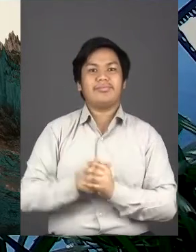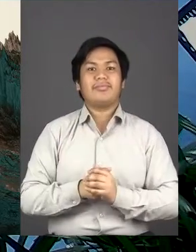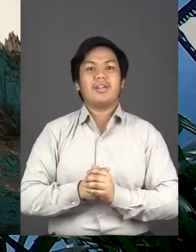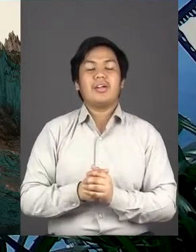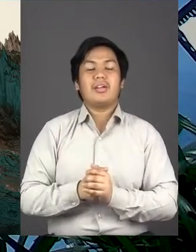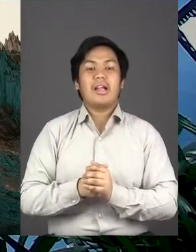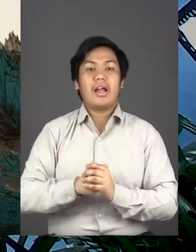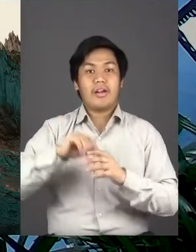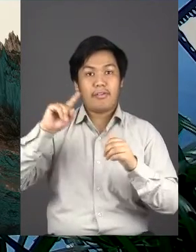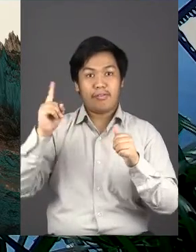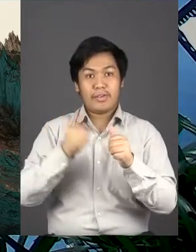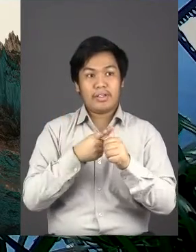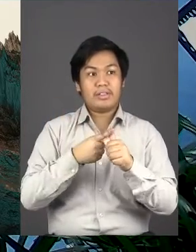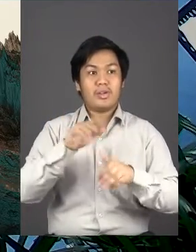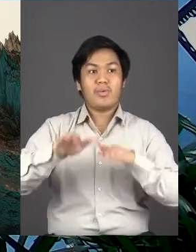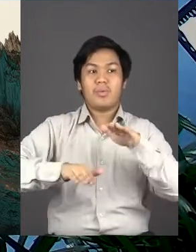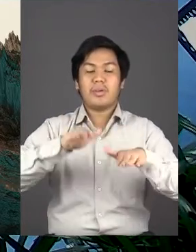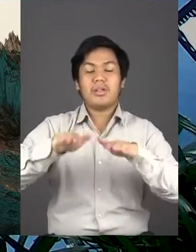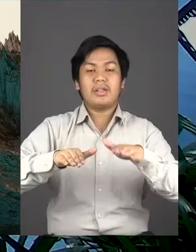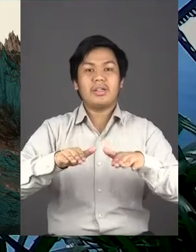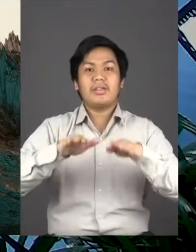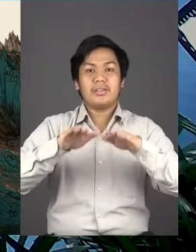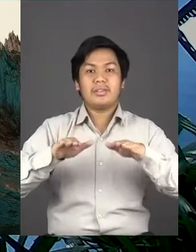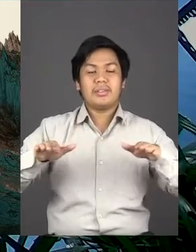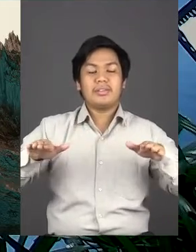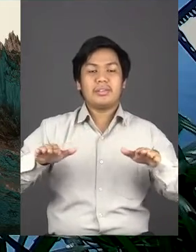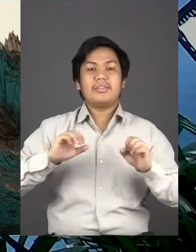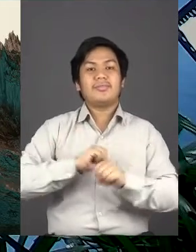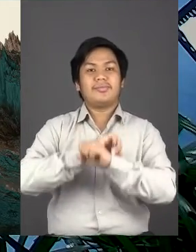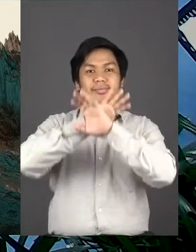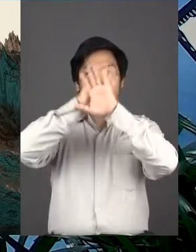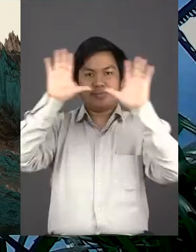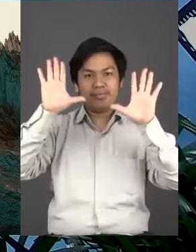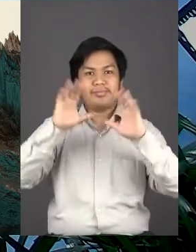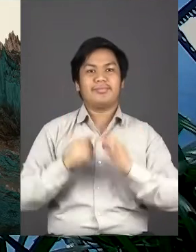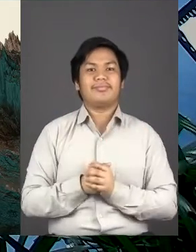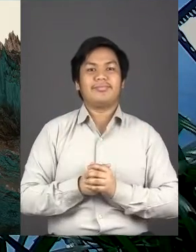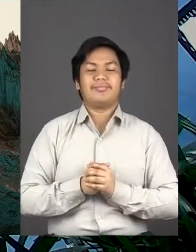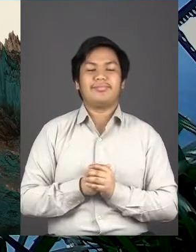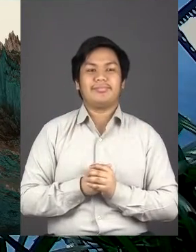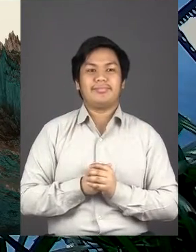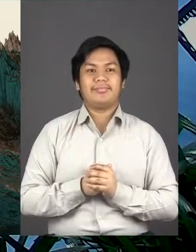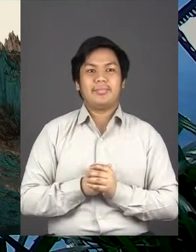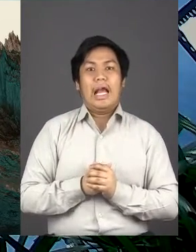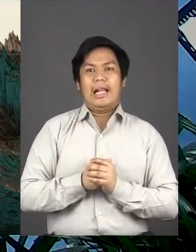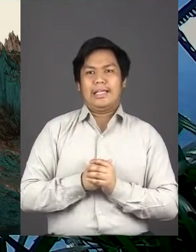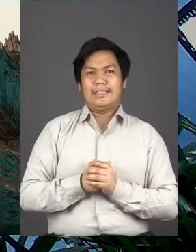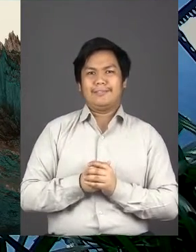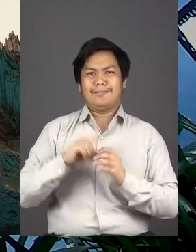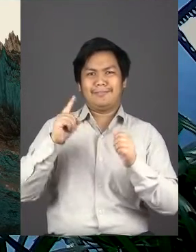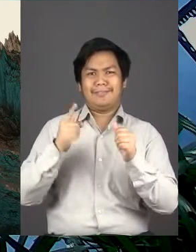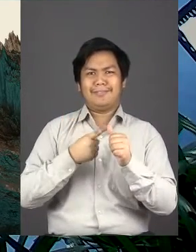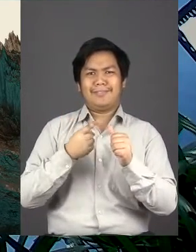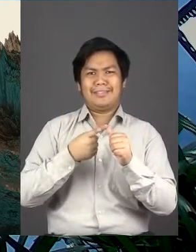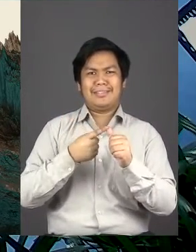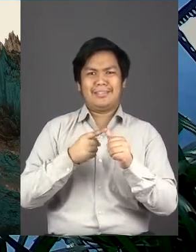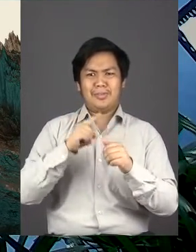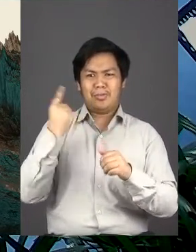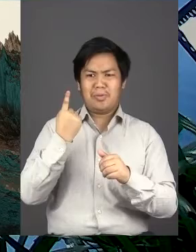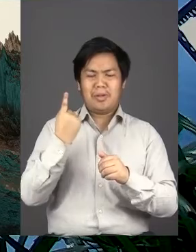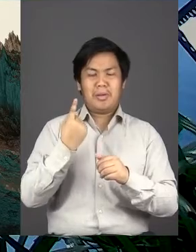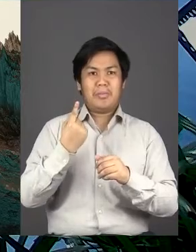una, lumakad bilang mga anak ng liwanag. Naku, una pala yung. Ilan ba ang point mo,